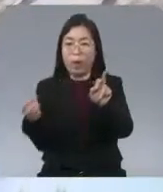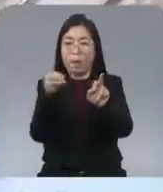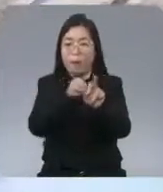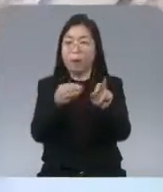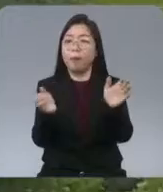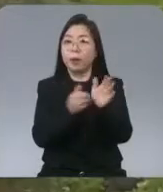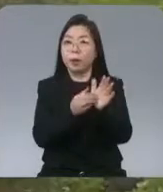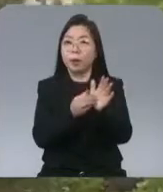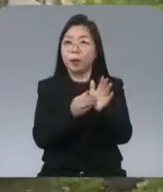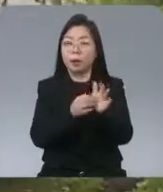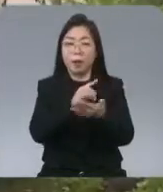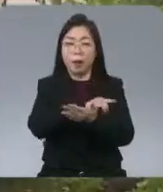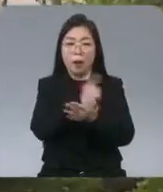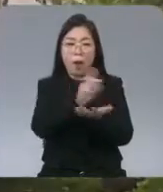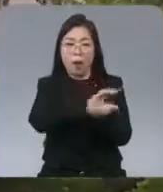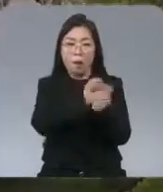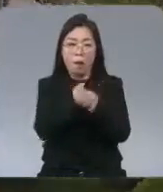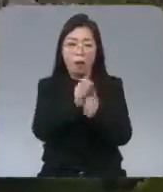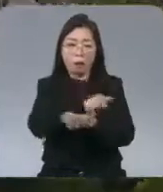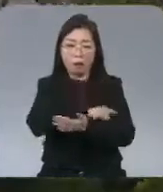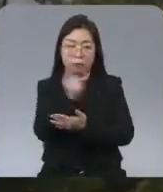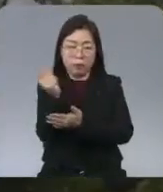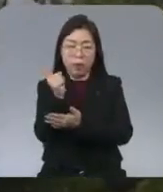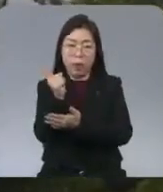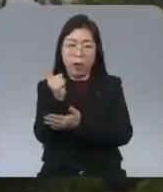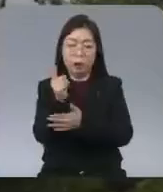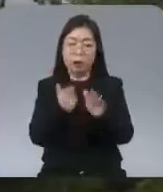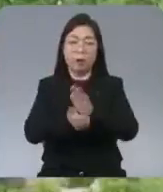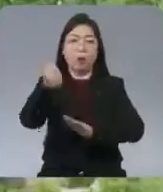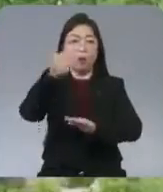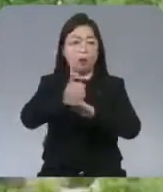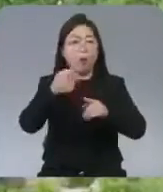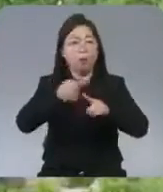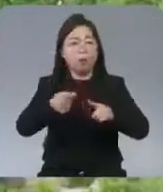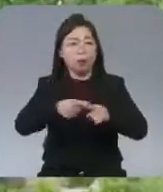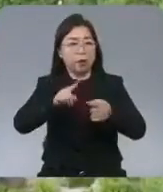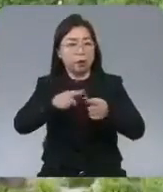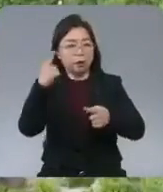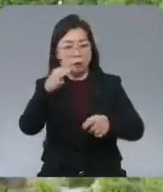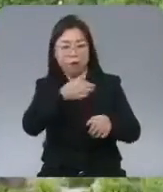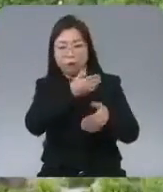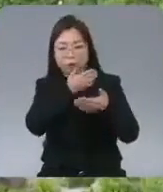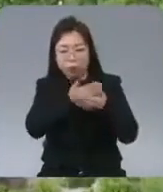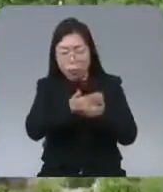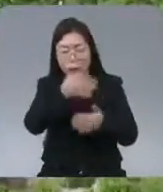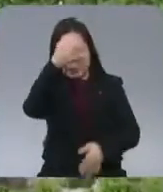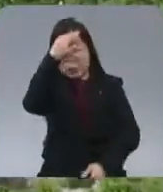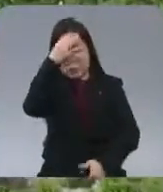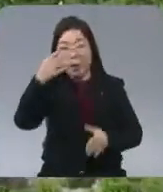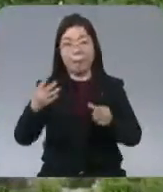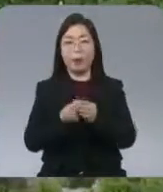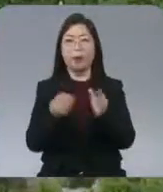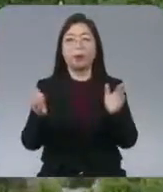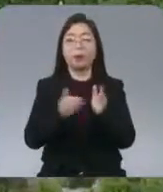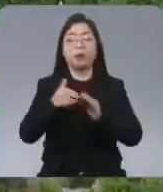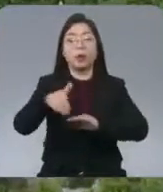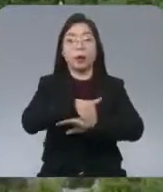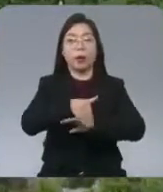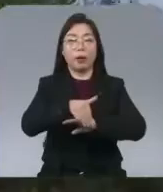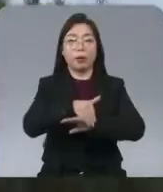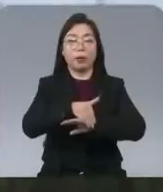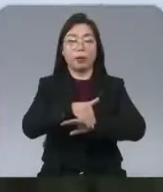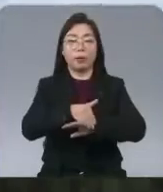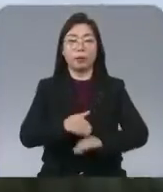une grande importance stratégique que tant de sang soo pignan achève la tâche la plus essentielle dans le domaine de l'armement